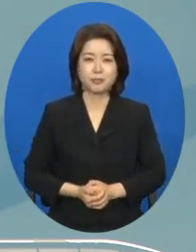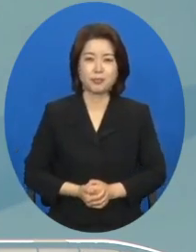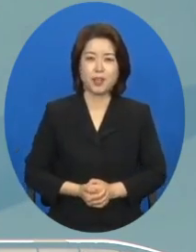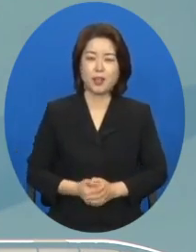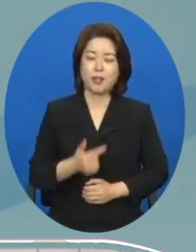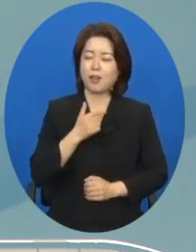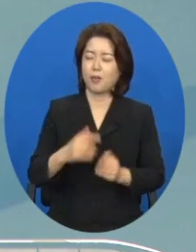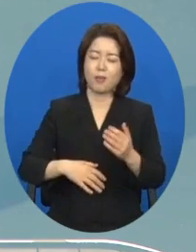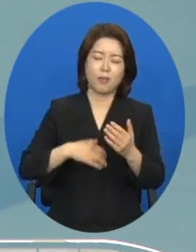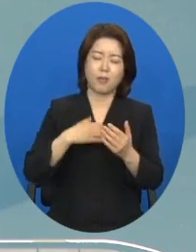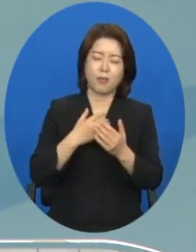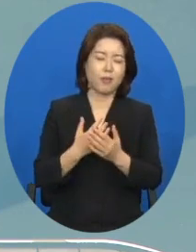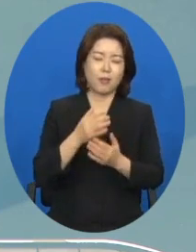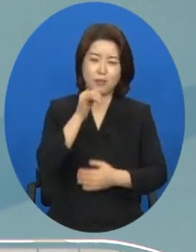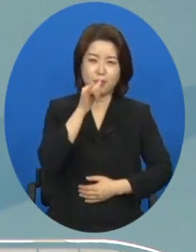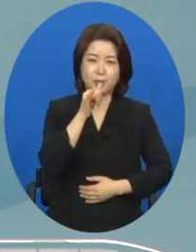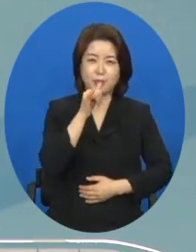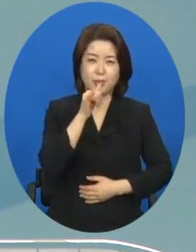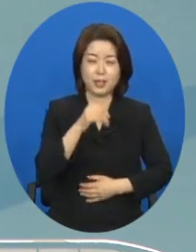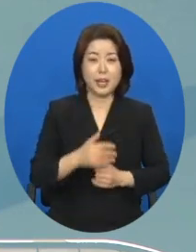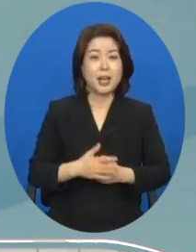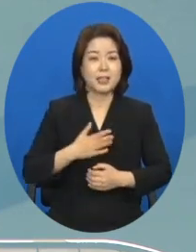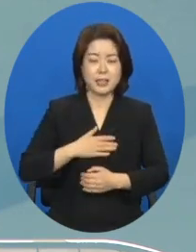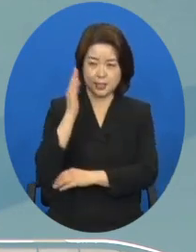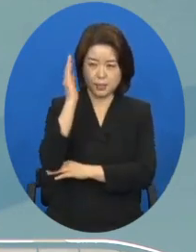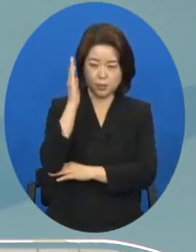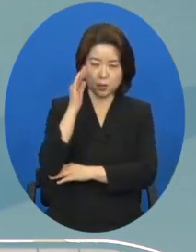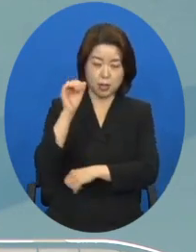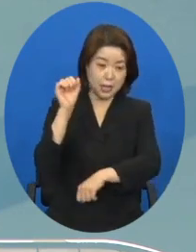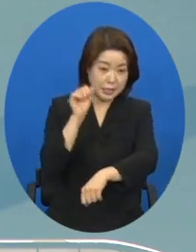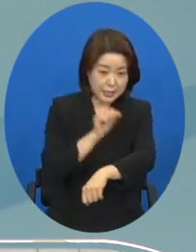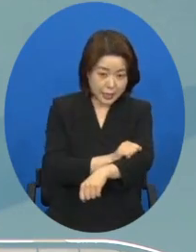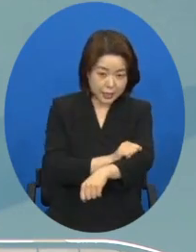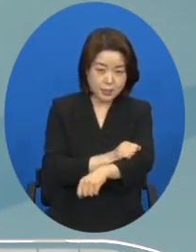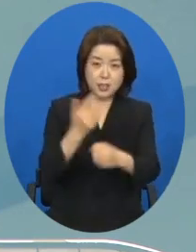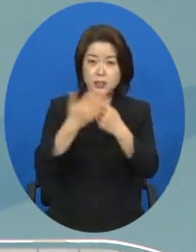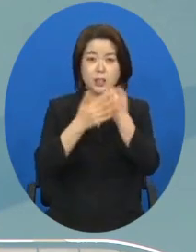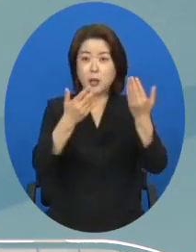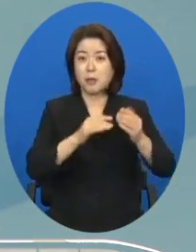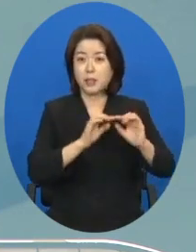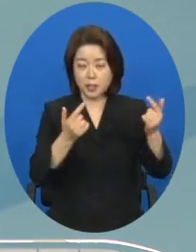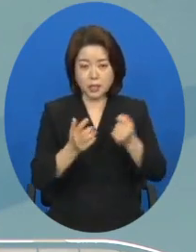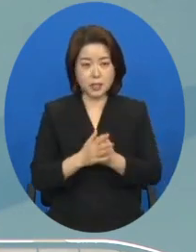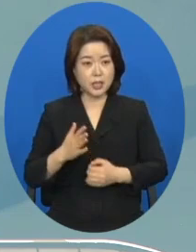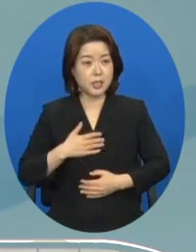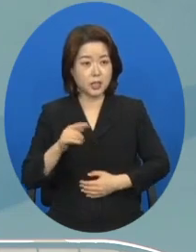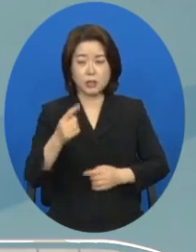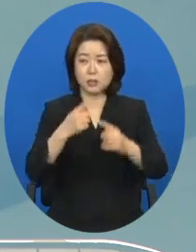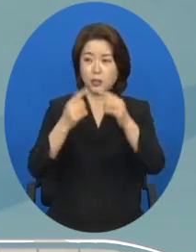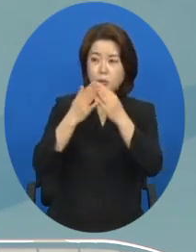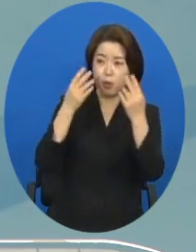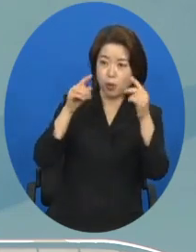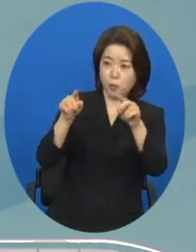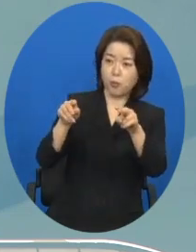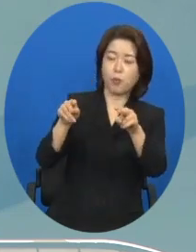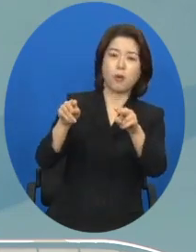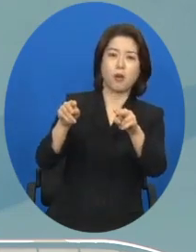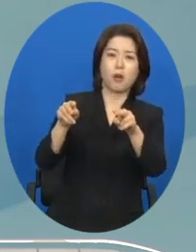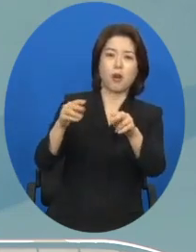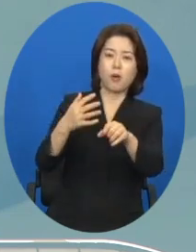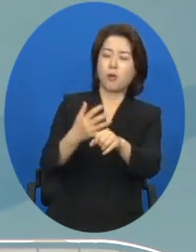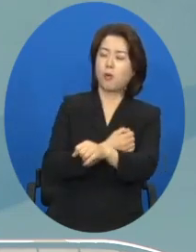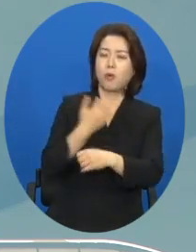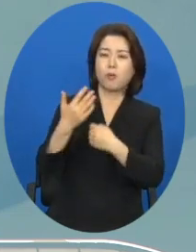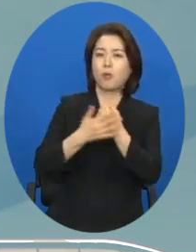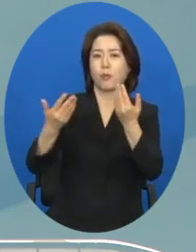큰 감동이 되더라. 제가 설교를 잘해서 은혜를 받은 게 아니고 제가 그 교회를 보고 엄청 은혜를 받았어.